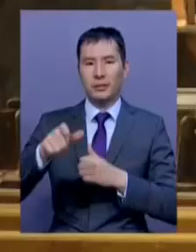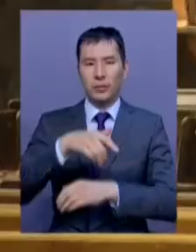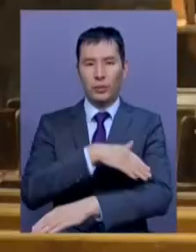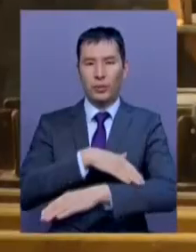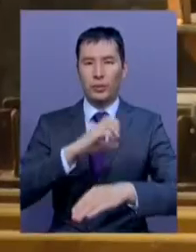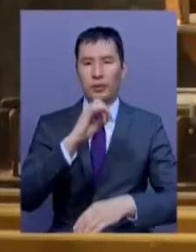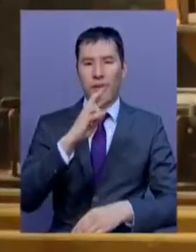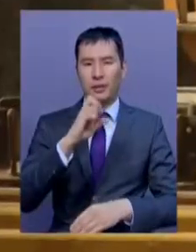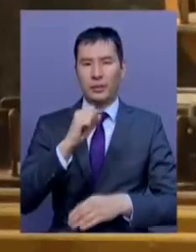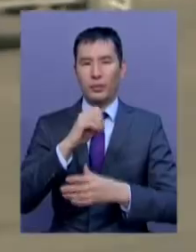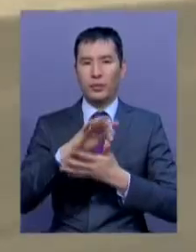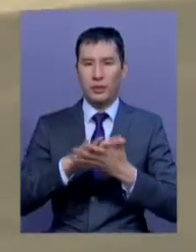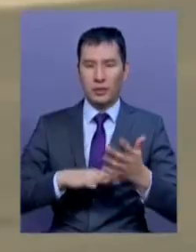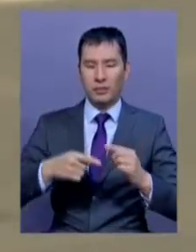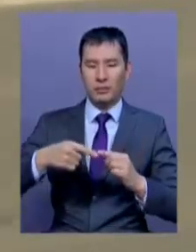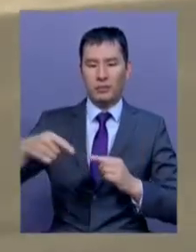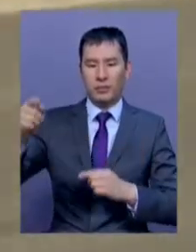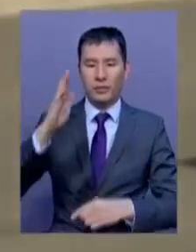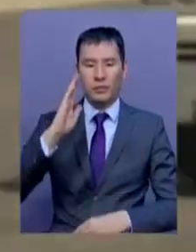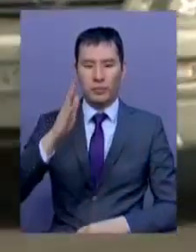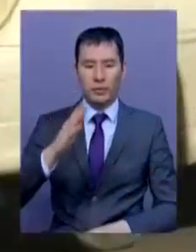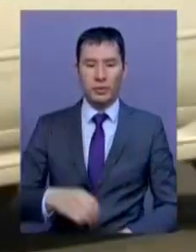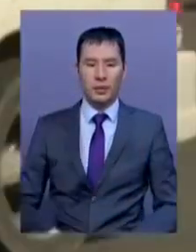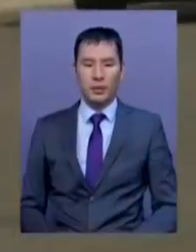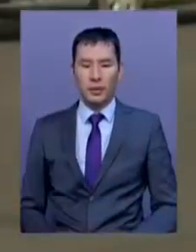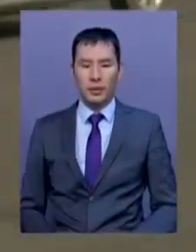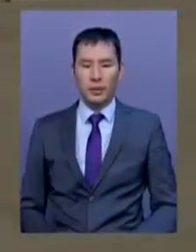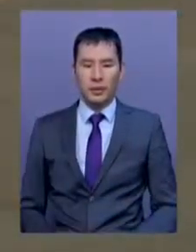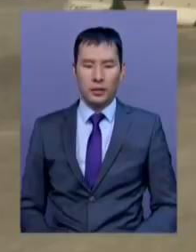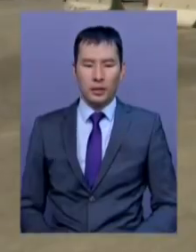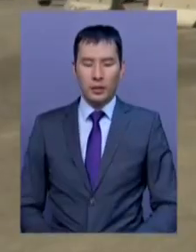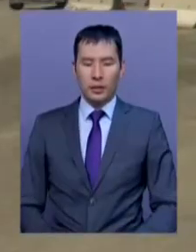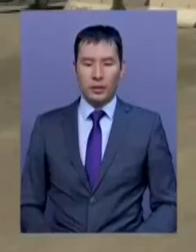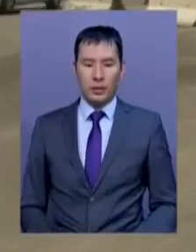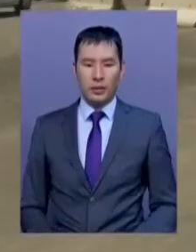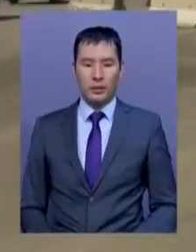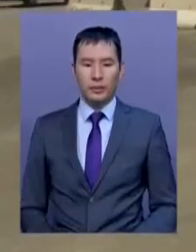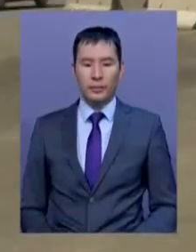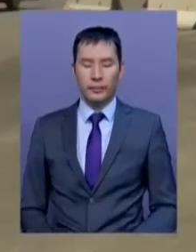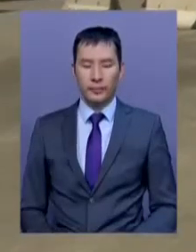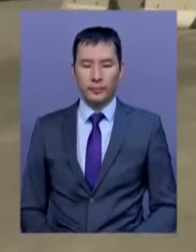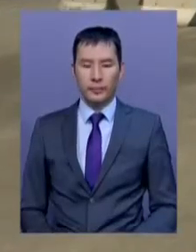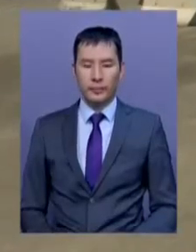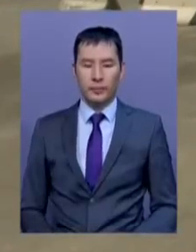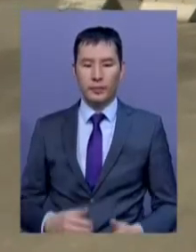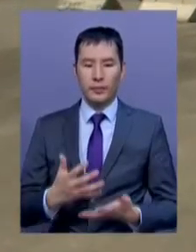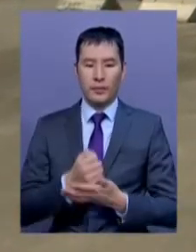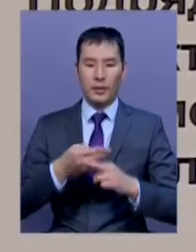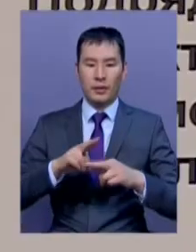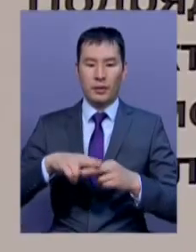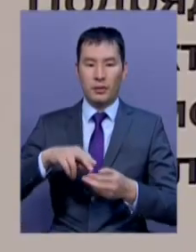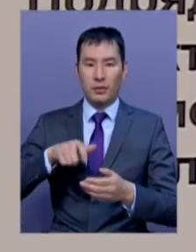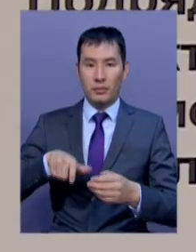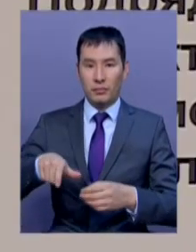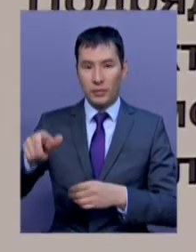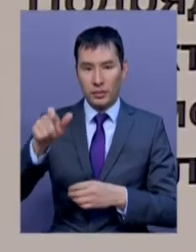21, облыстан 14 нысанда мемлекет сатып алған. Егер жолайрық қолданысқа берілсе, онда Бұқтырма көшесінің көлік өткізу қауқары 30, ал Құлжа